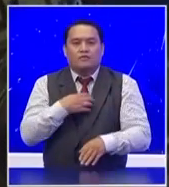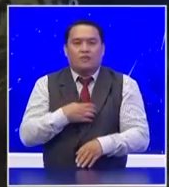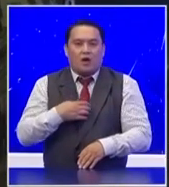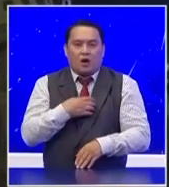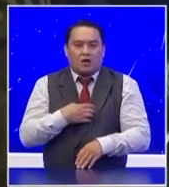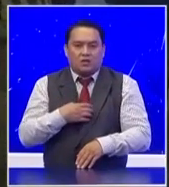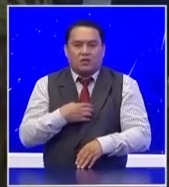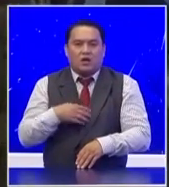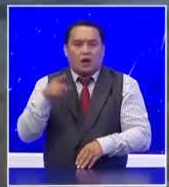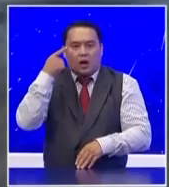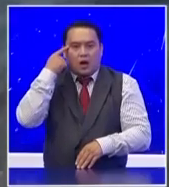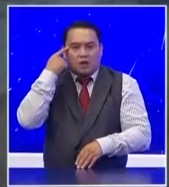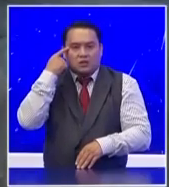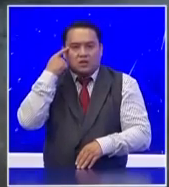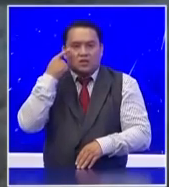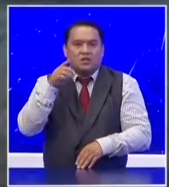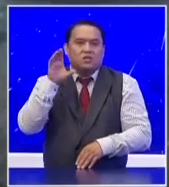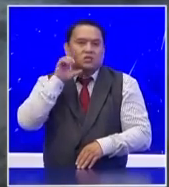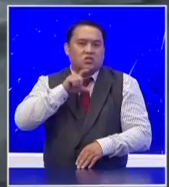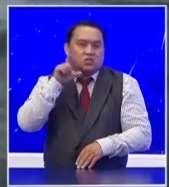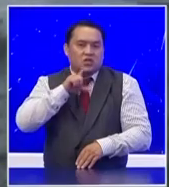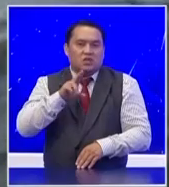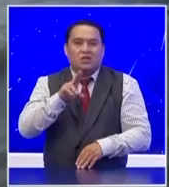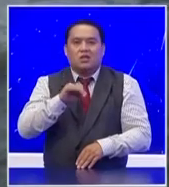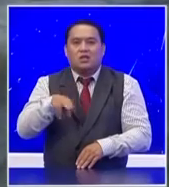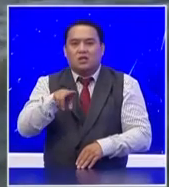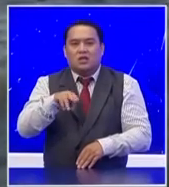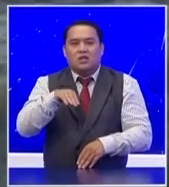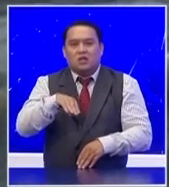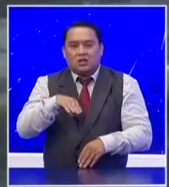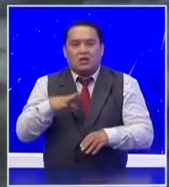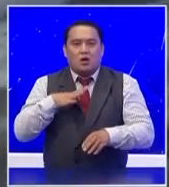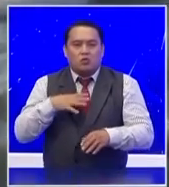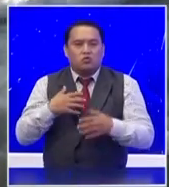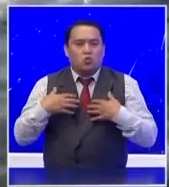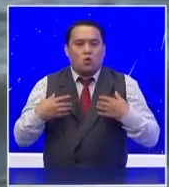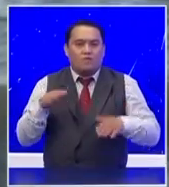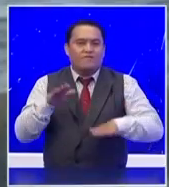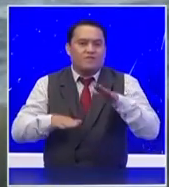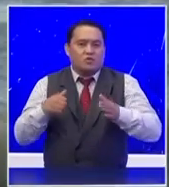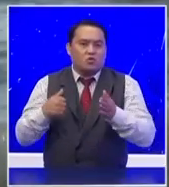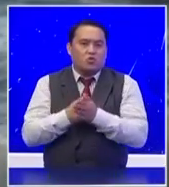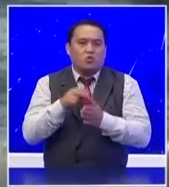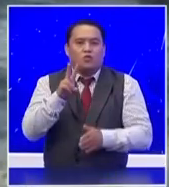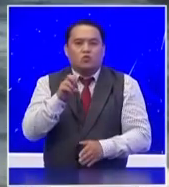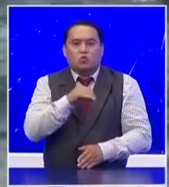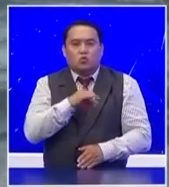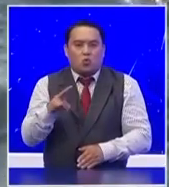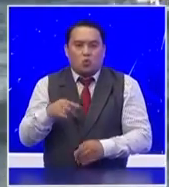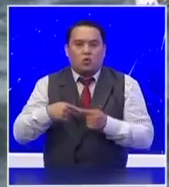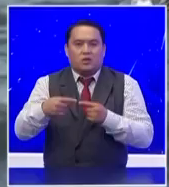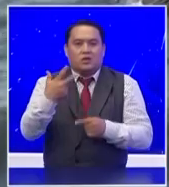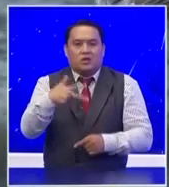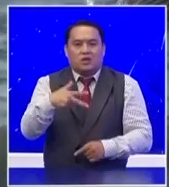в Юго-Восточной Азии. Синие киты – крупнейшие из существующих животных. Их вес может достигать 200 тонн, а длина